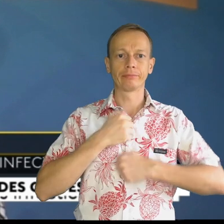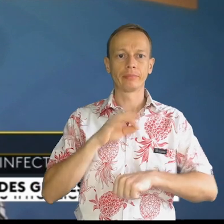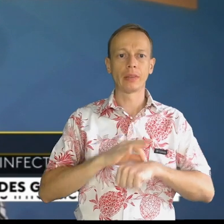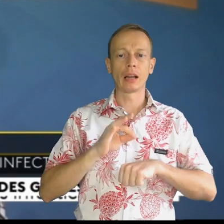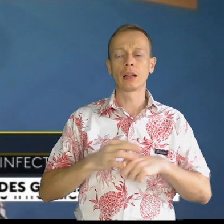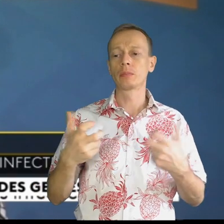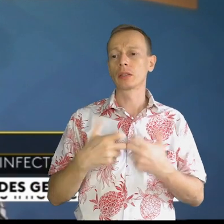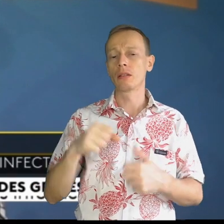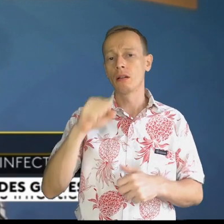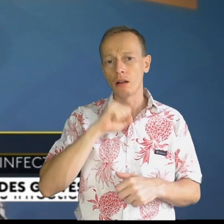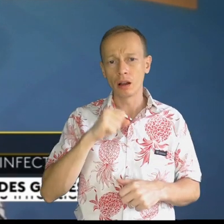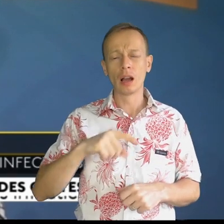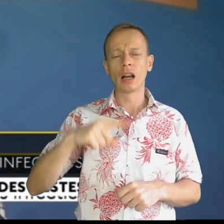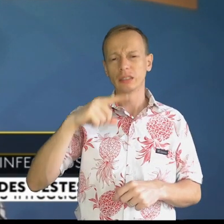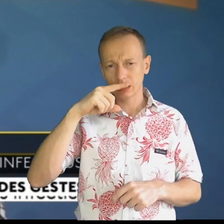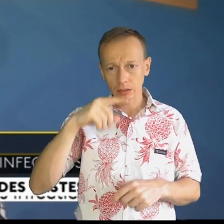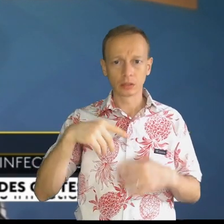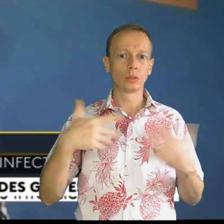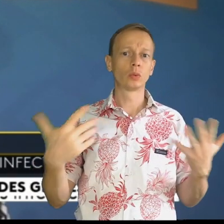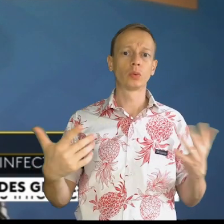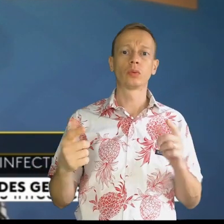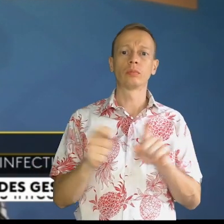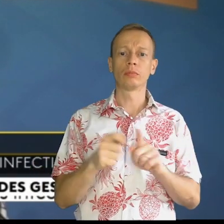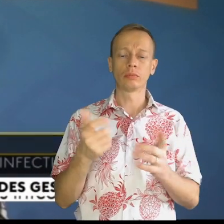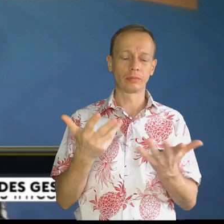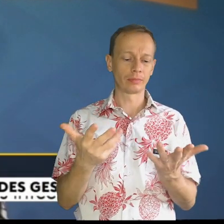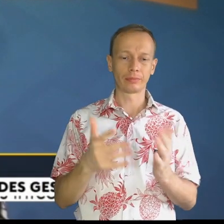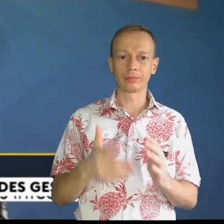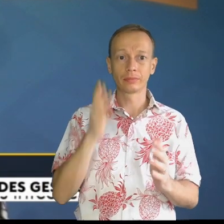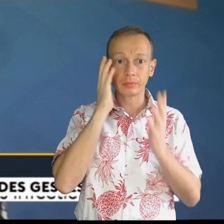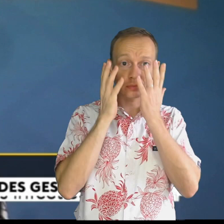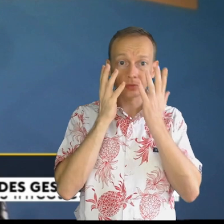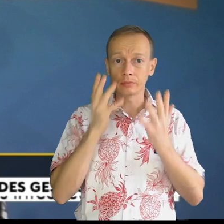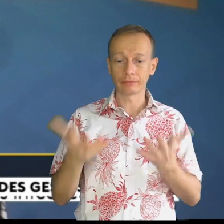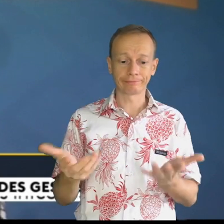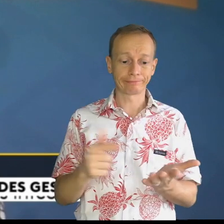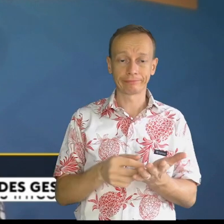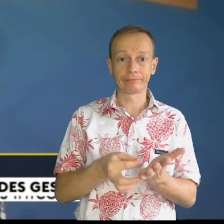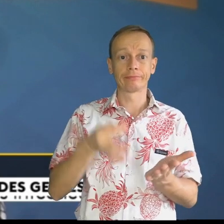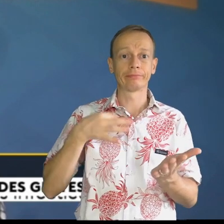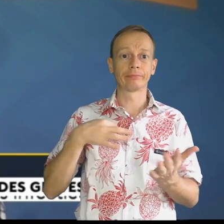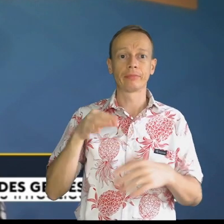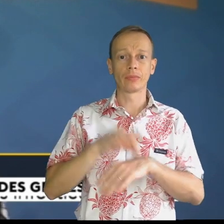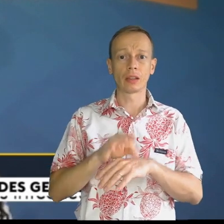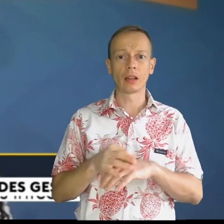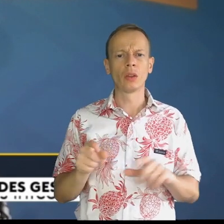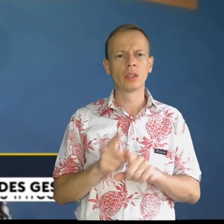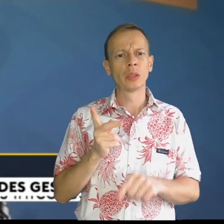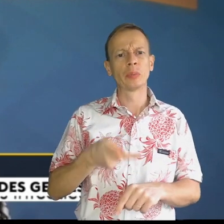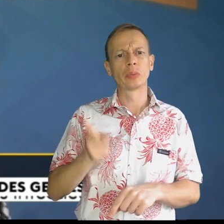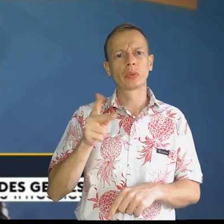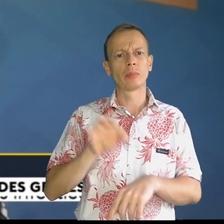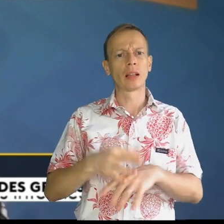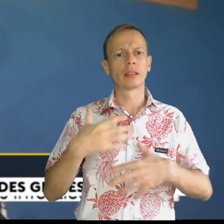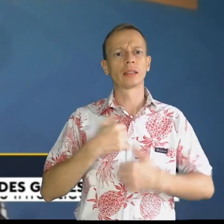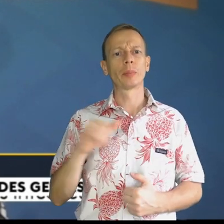donc par voie respiratoire, lors des toux, d'éternuements, lors de contact avec les mains contaminées portées au visage après. Ils